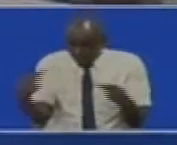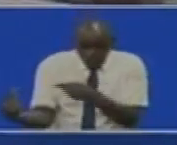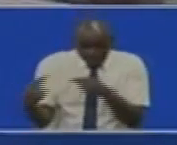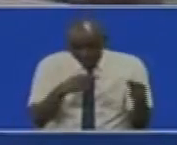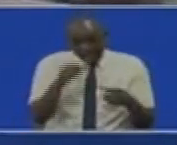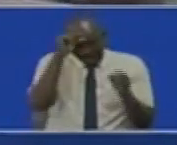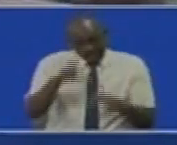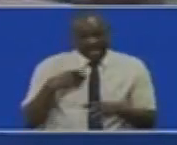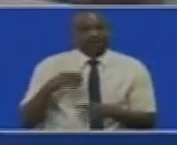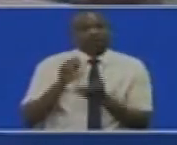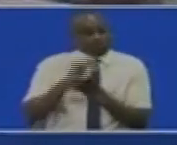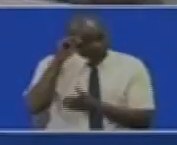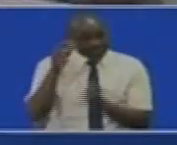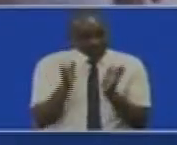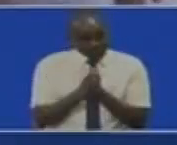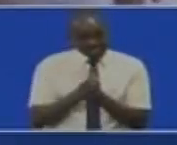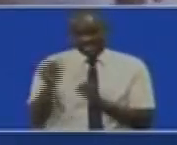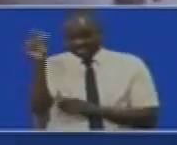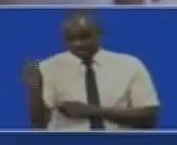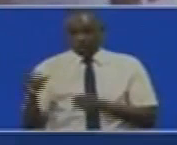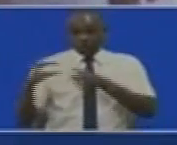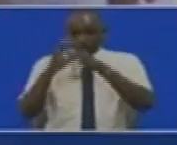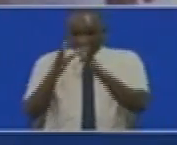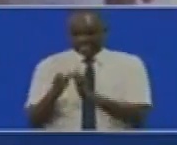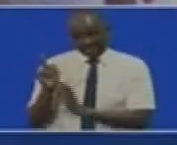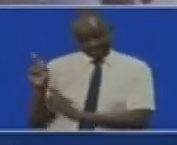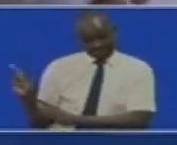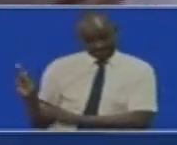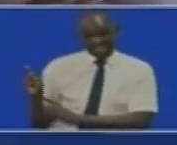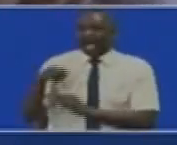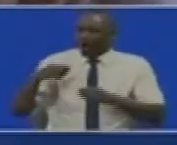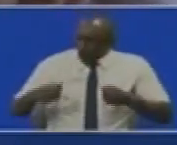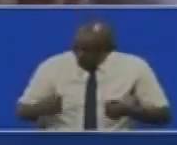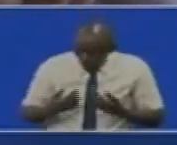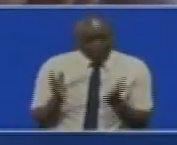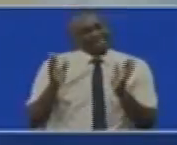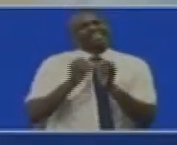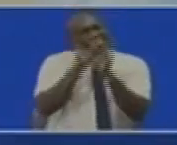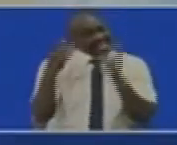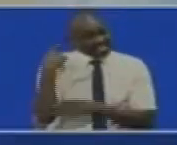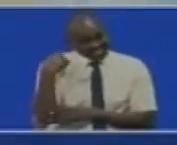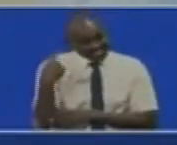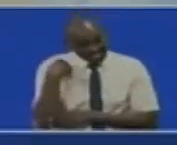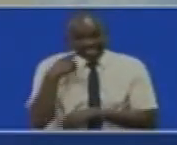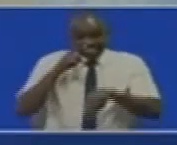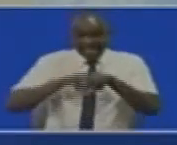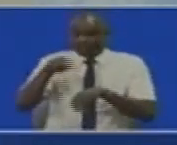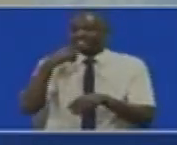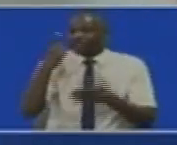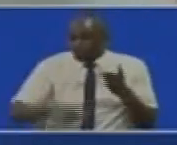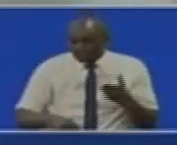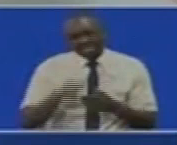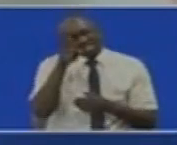baina ya gavana Joho na mratibu wa usalama ukanda wa pwani Nelson Marwa uliibuka upya hapo jana pale Marwa alipomshutumu Joho